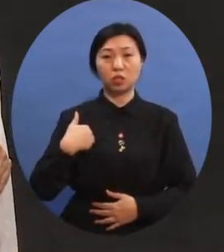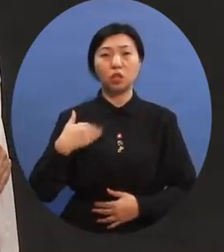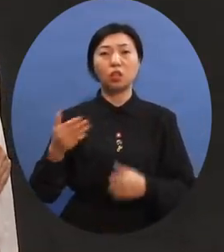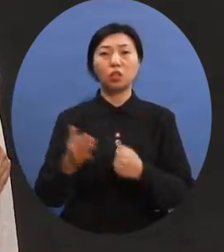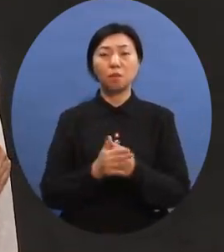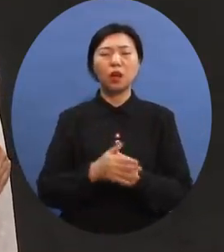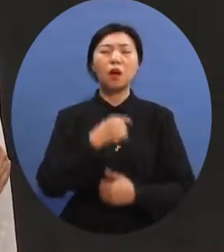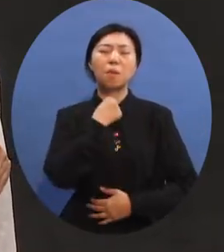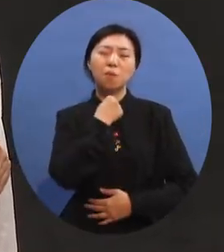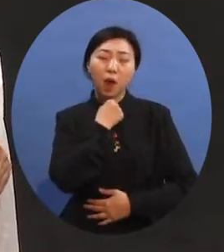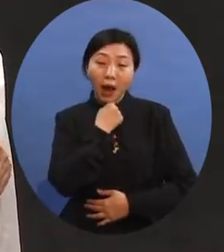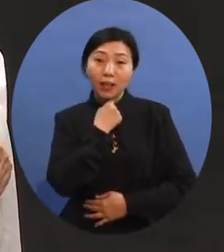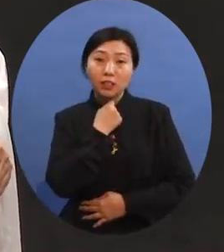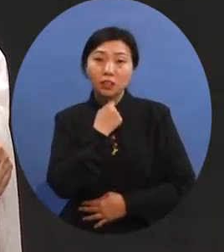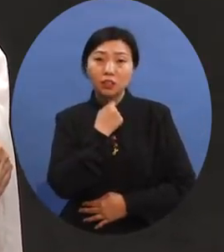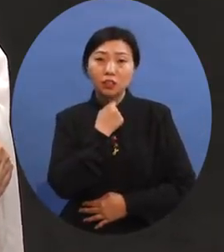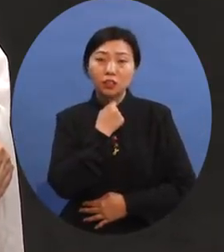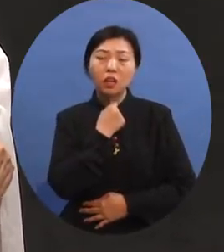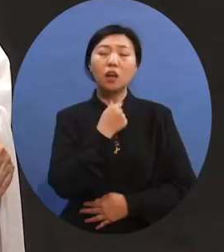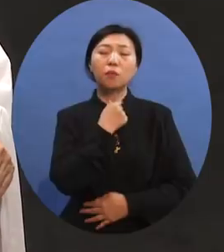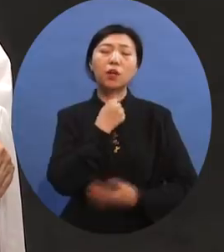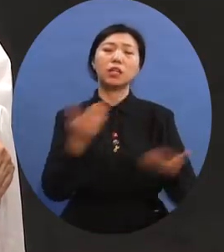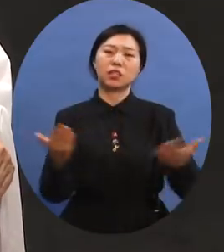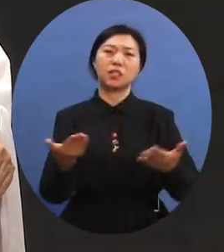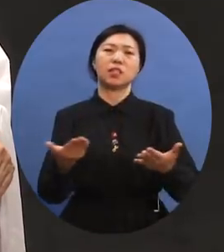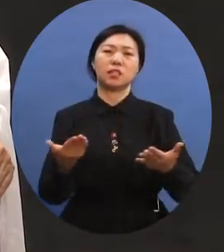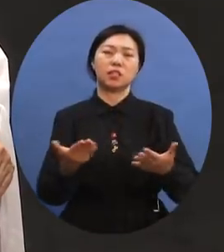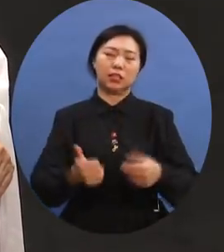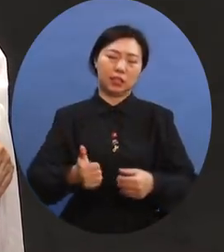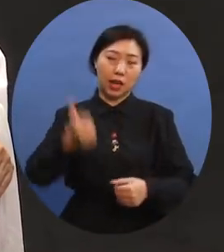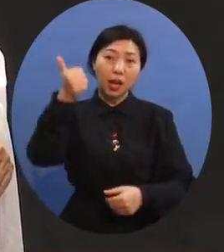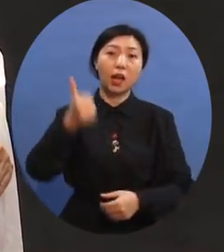때문에 자기 하고 싶은 걸 하는 게 비교적 좋다 이런 얘기.